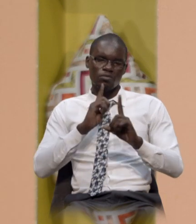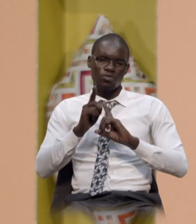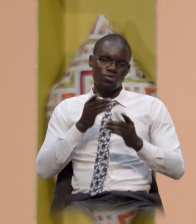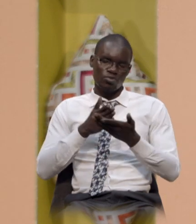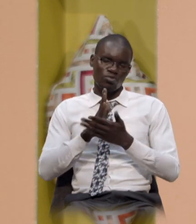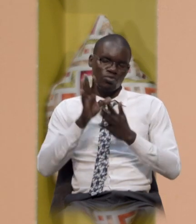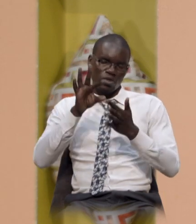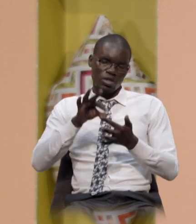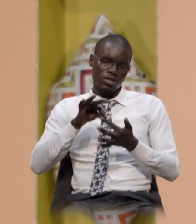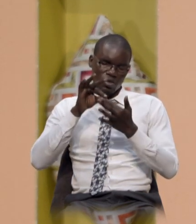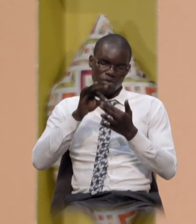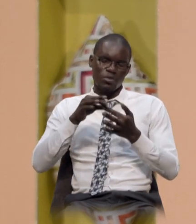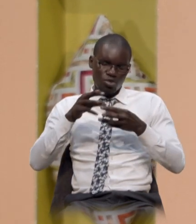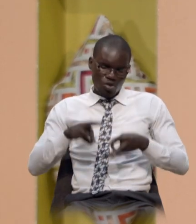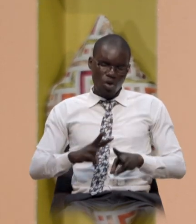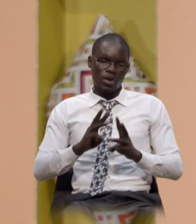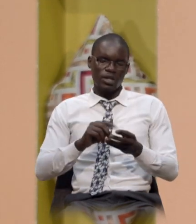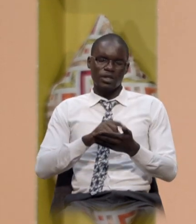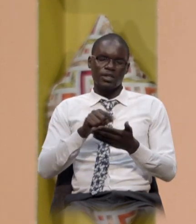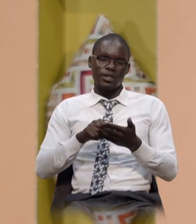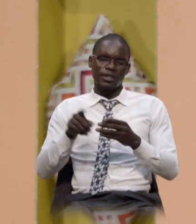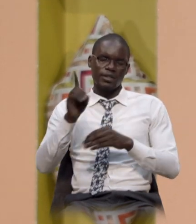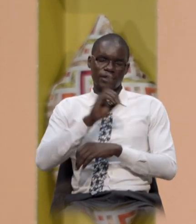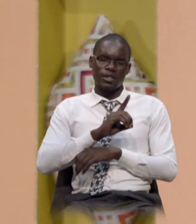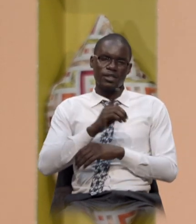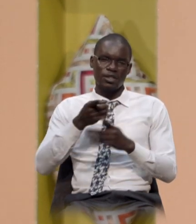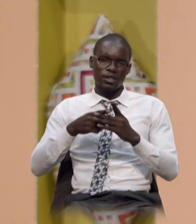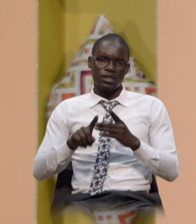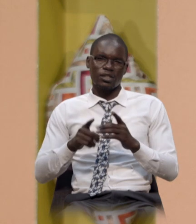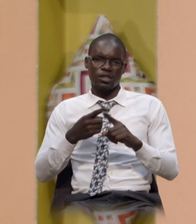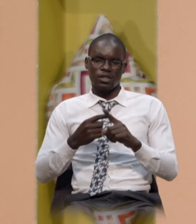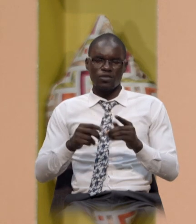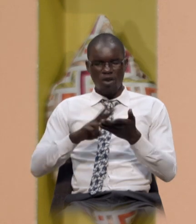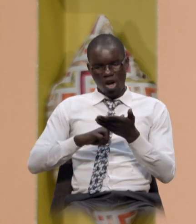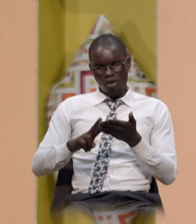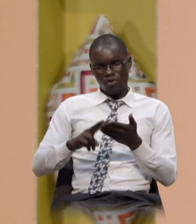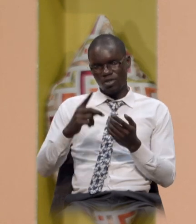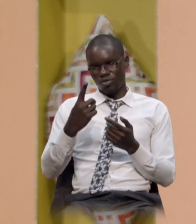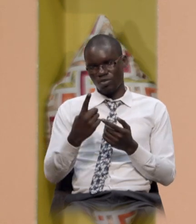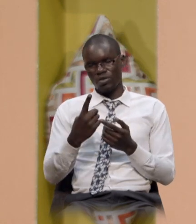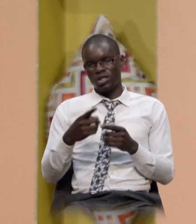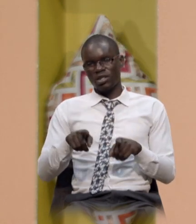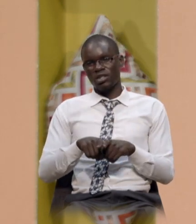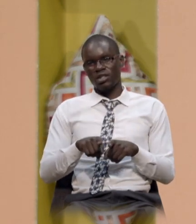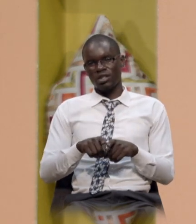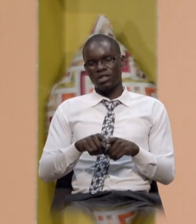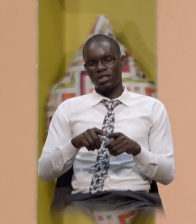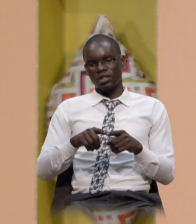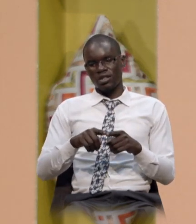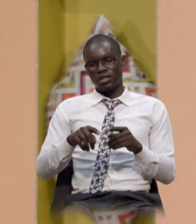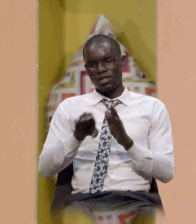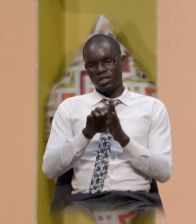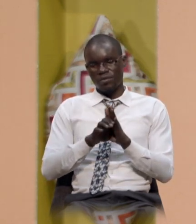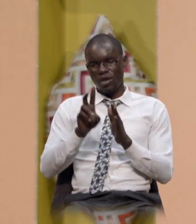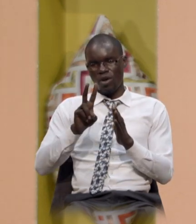pekee. Watumishi wa Bwana, leo hii tunaanza katika mlango wa kwanza kuanzia fungu la 8 na